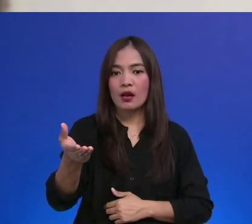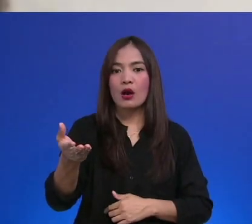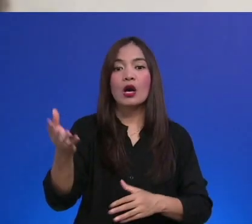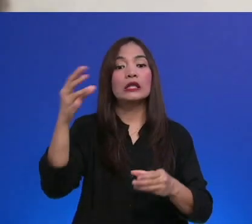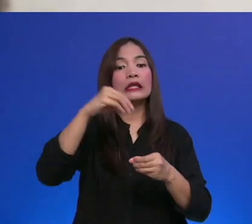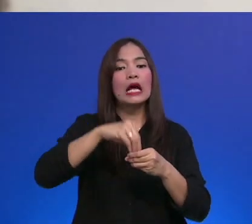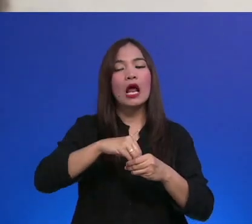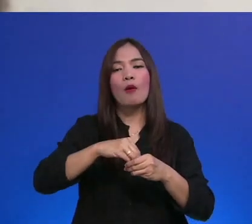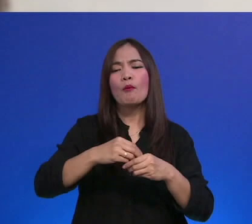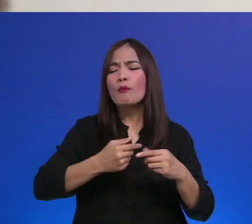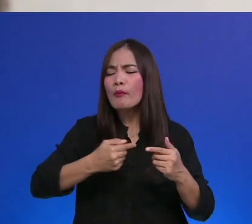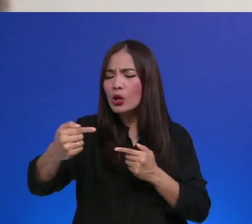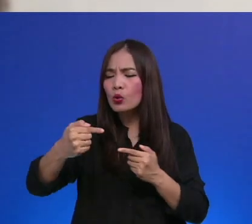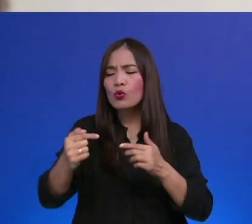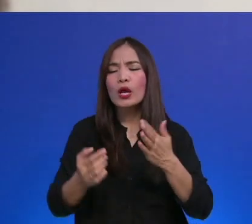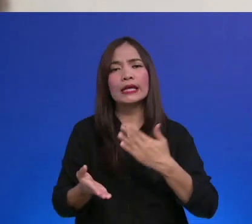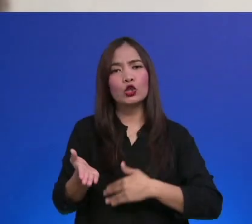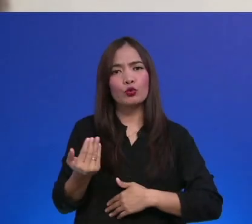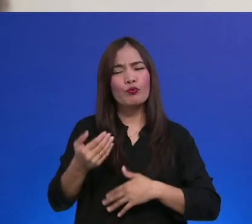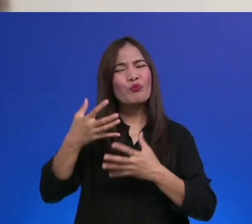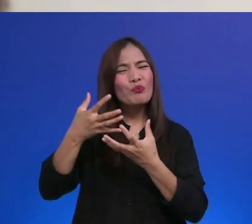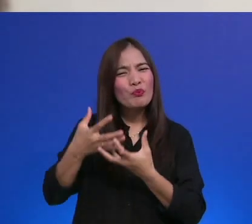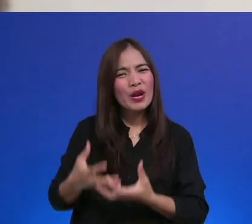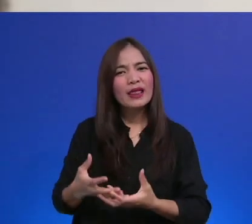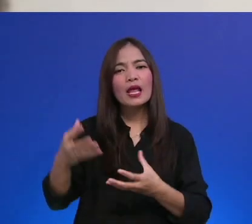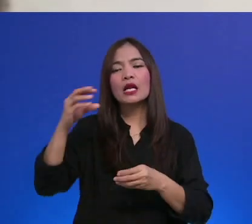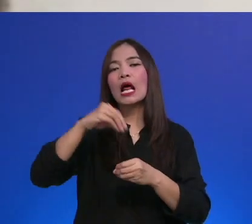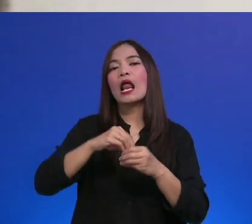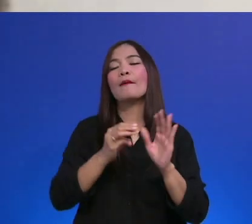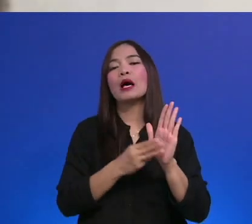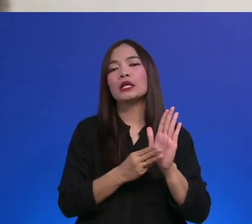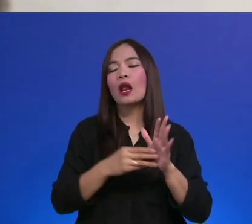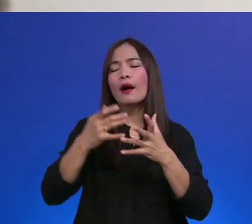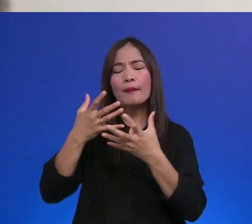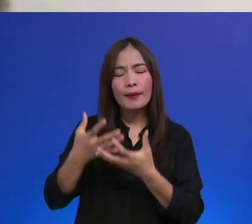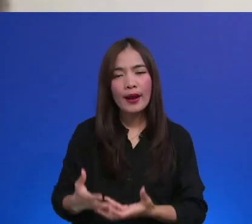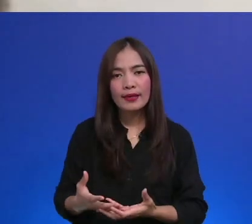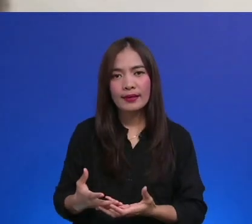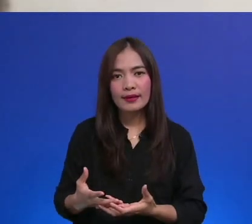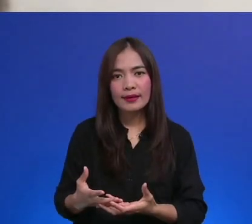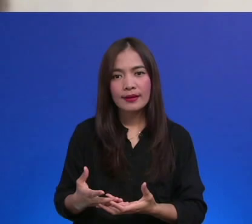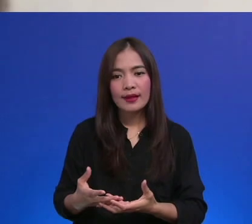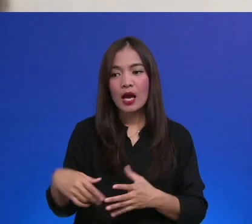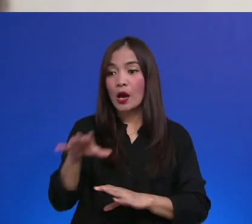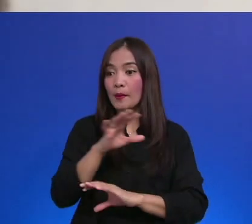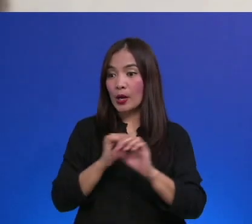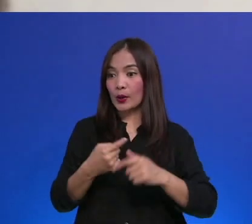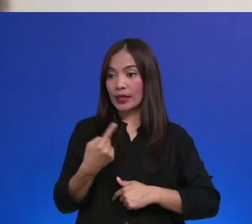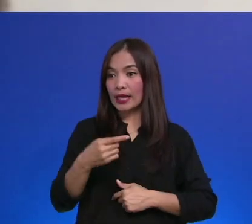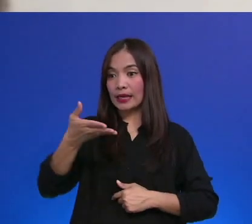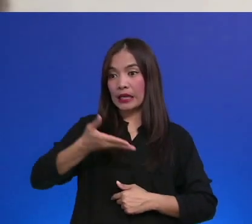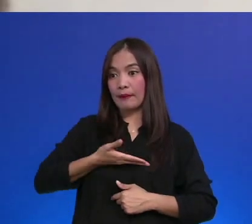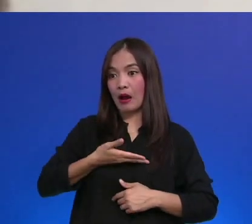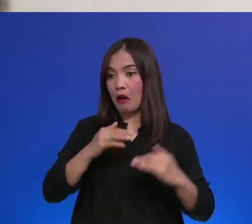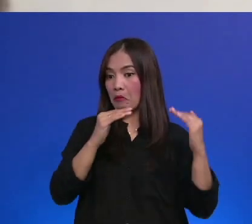pergumulan berat dalam persoalan berat ya perlakuan tidak adil